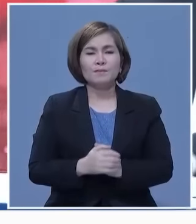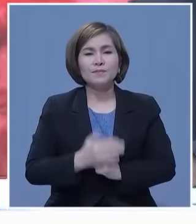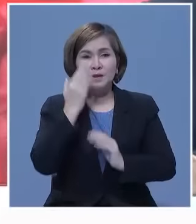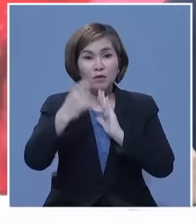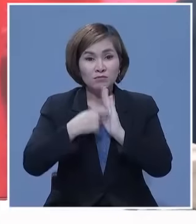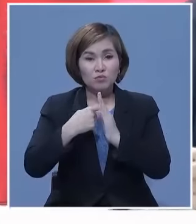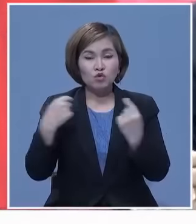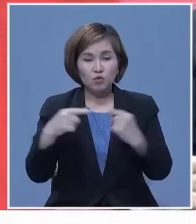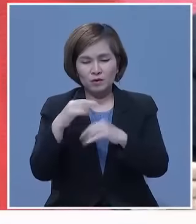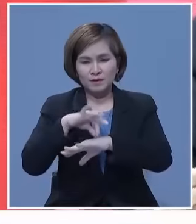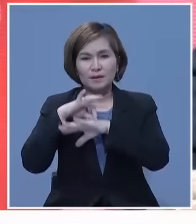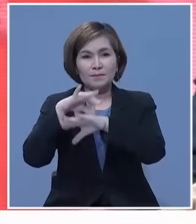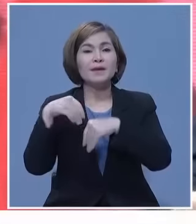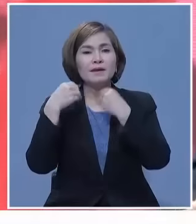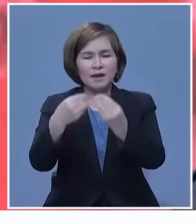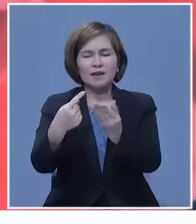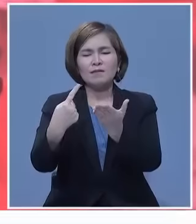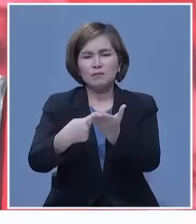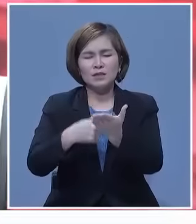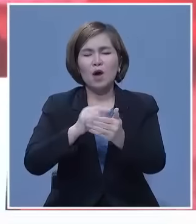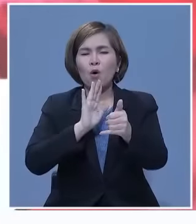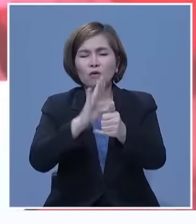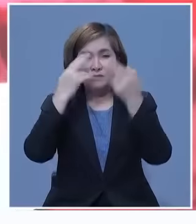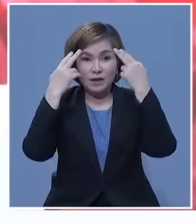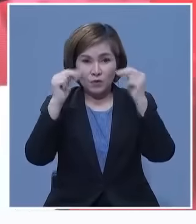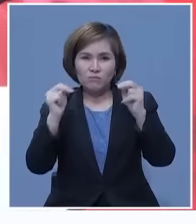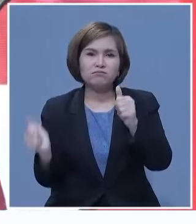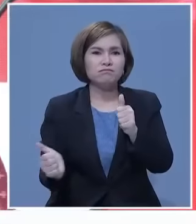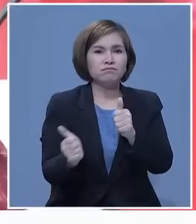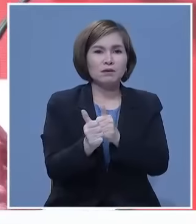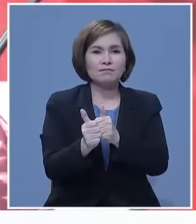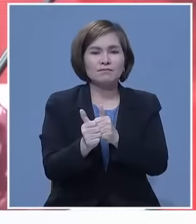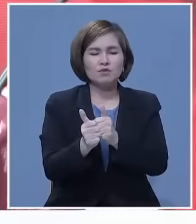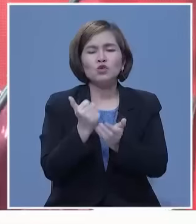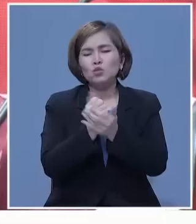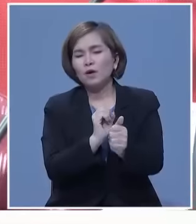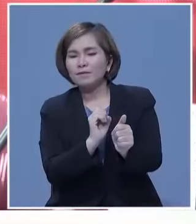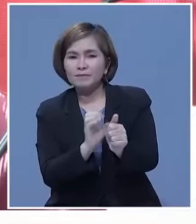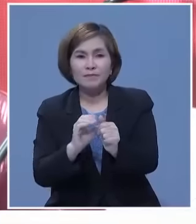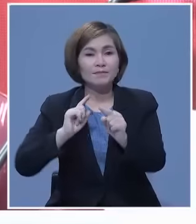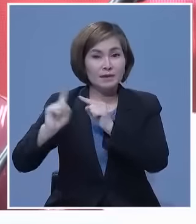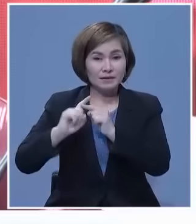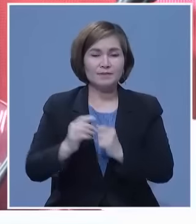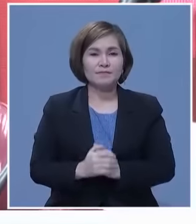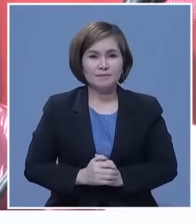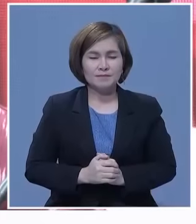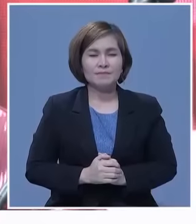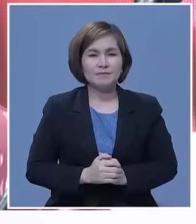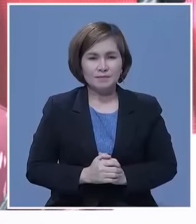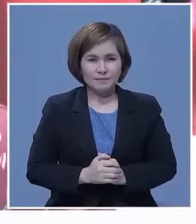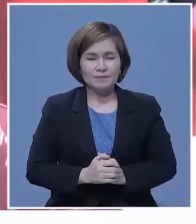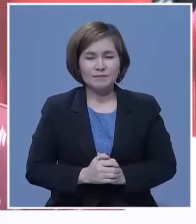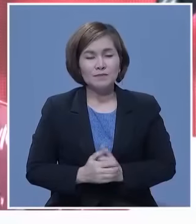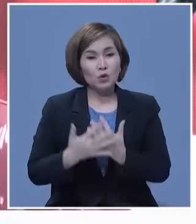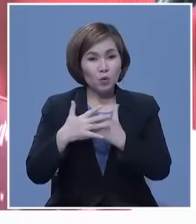ณัฐวุฒิได้รับการแต่งตั้งเป็นที่ปรึกษาของนายกแพทองธารแล้วนะครับคุณณัฐวุฒิใสเกื้อจะยังคงร่วม